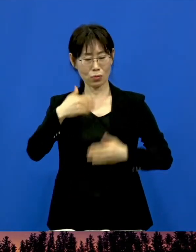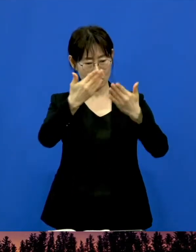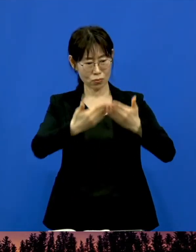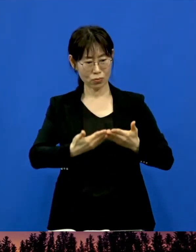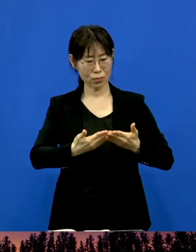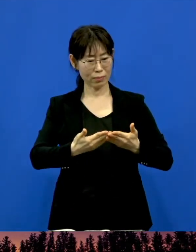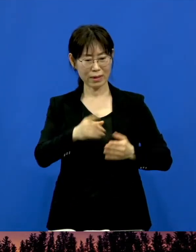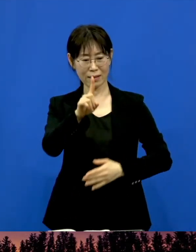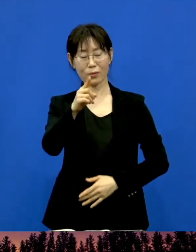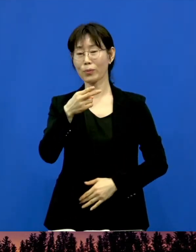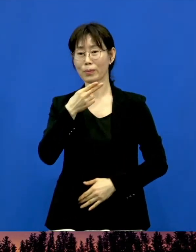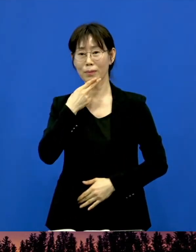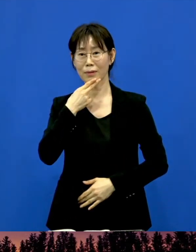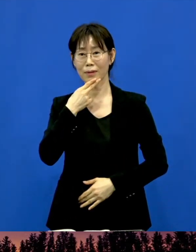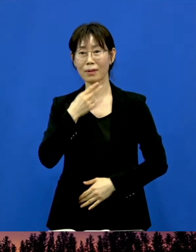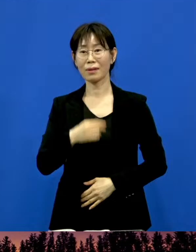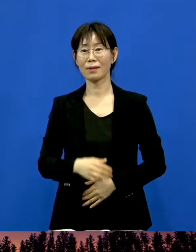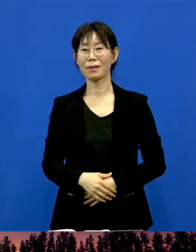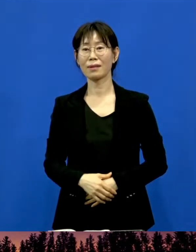없다.